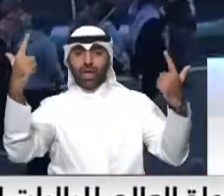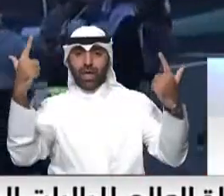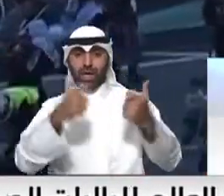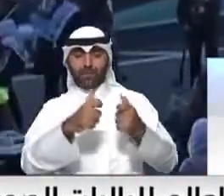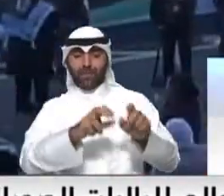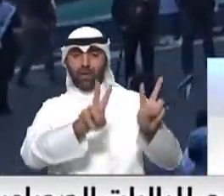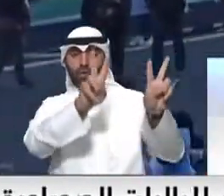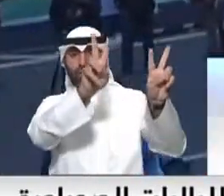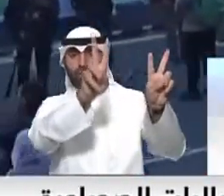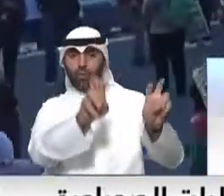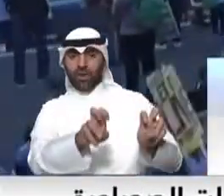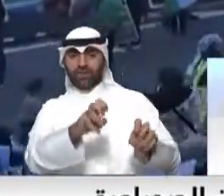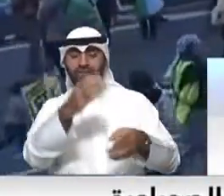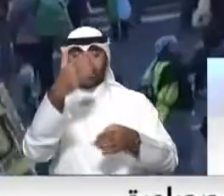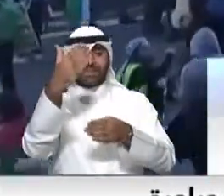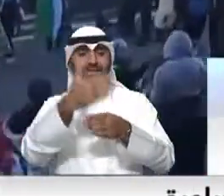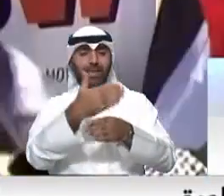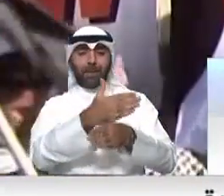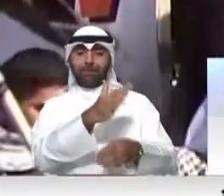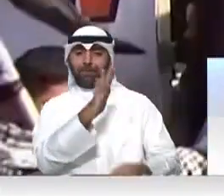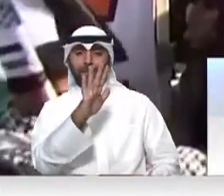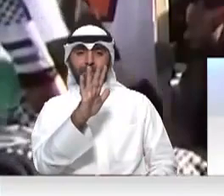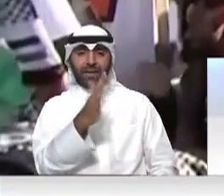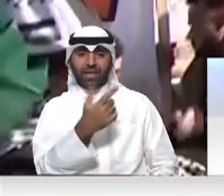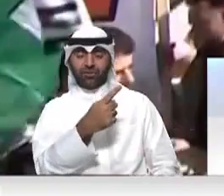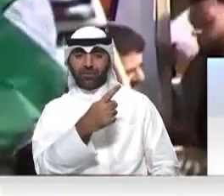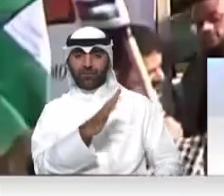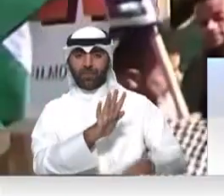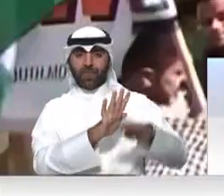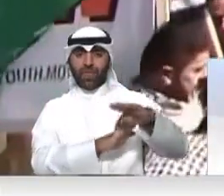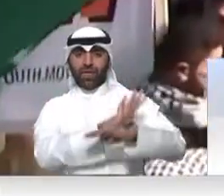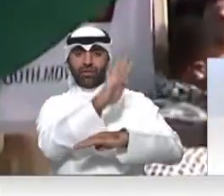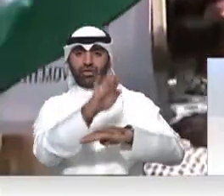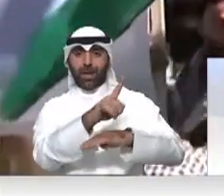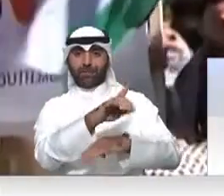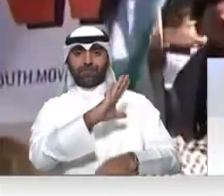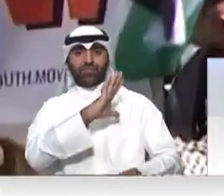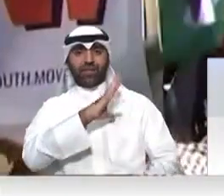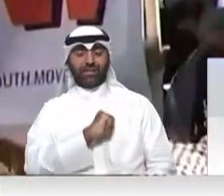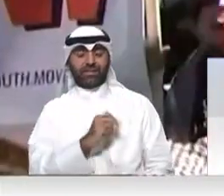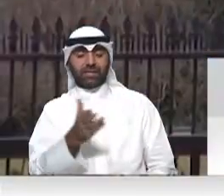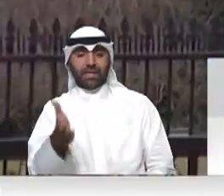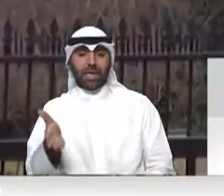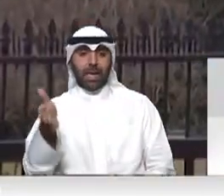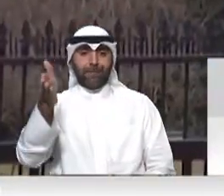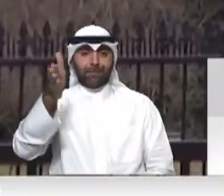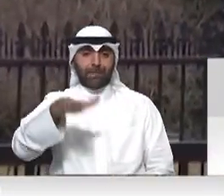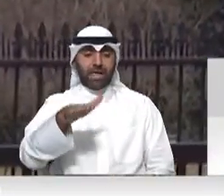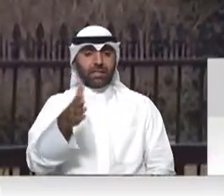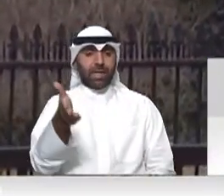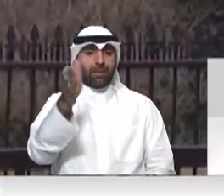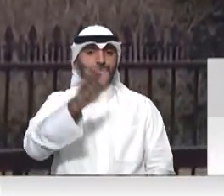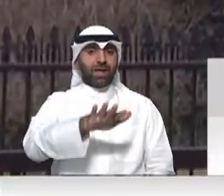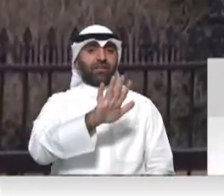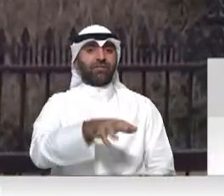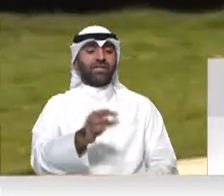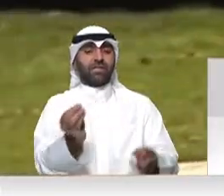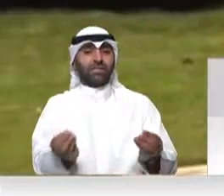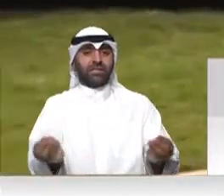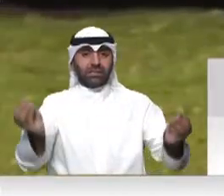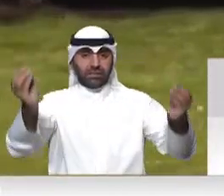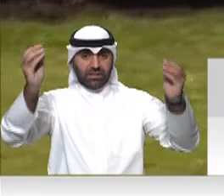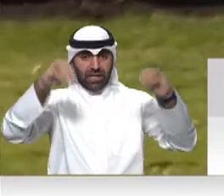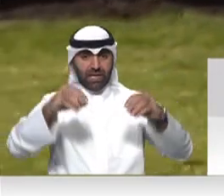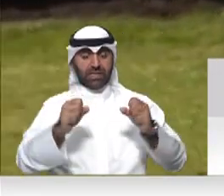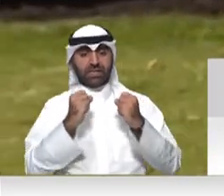تناشد الحكومه الاسرائيليه المحتله تخفيف معاناه المدنيين وتجنب استهدافهم ويواجه الرئيس الديمقراطي